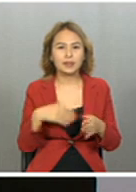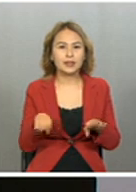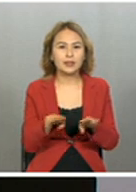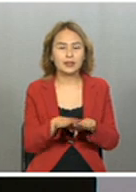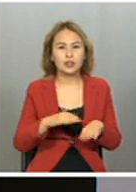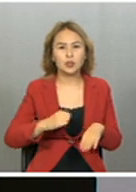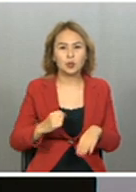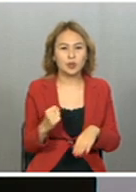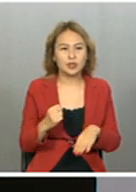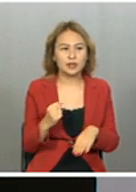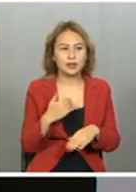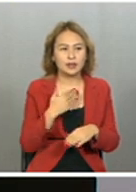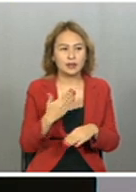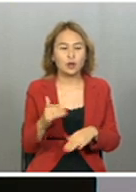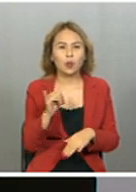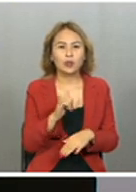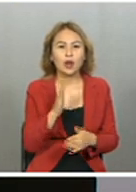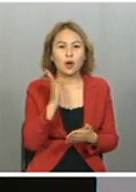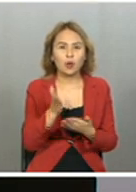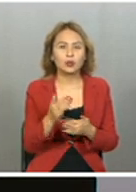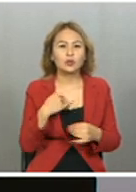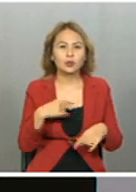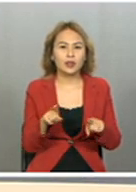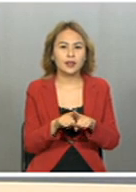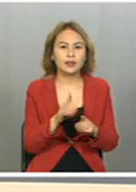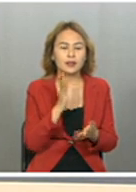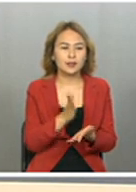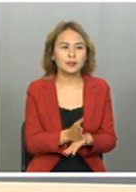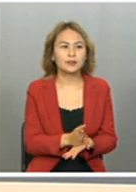друзья, куда он, туда и я».